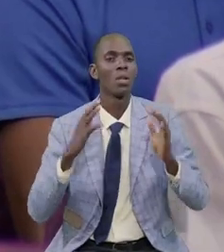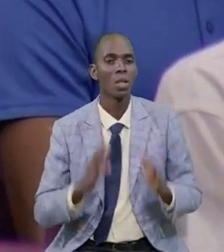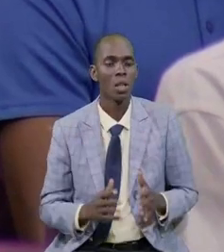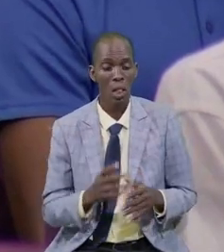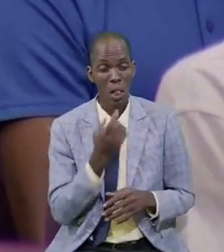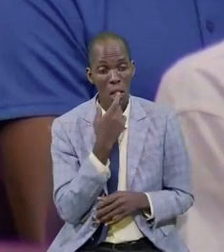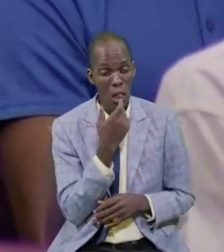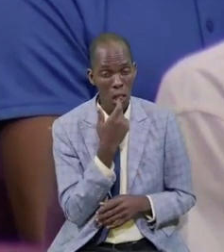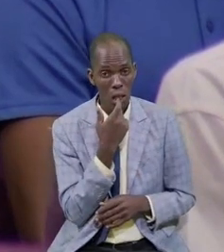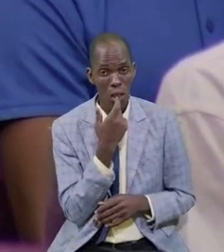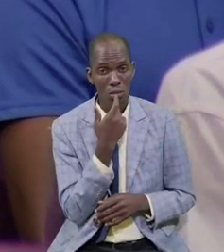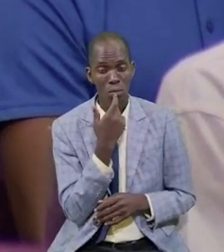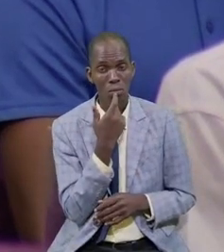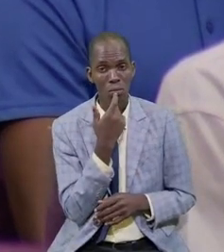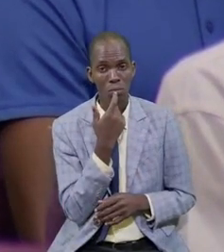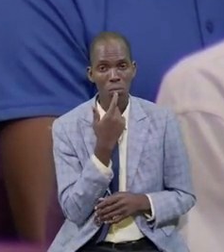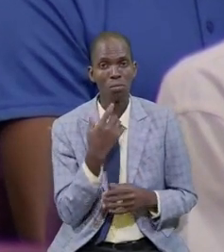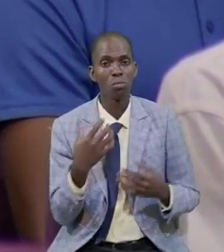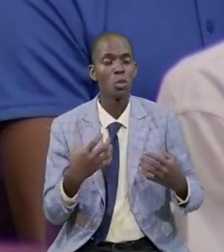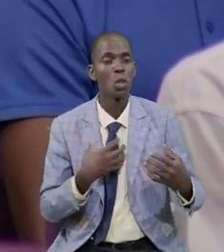sont des gens qui murmurent la langue,